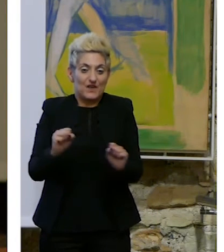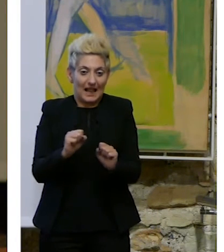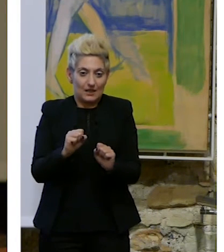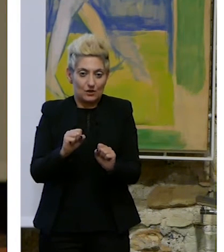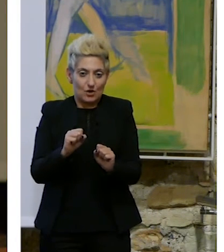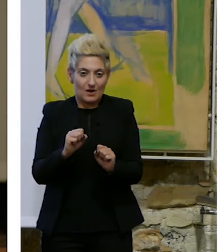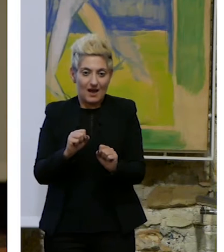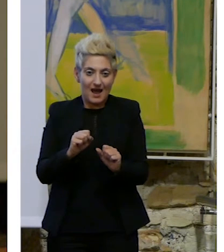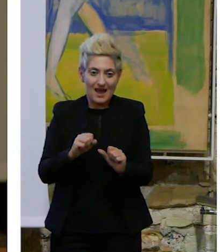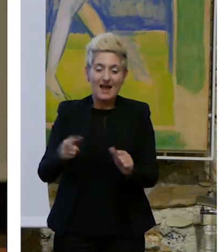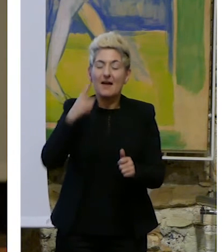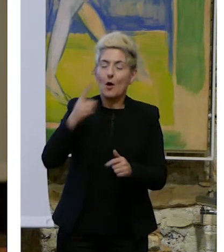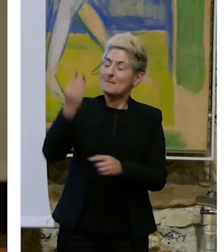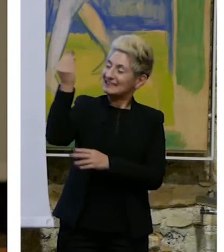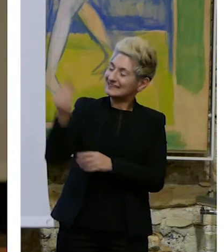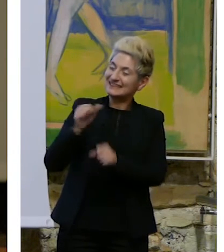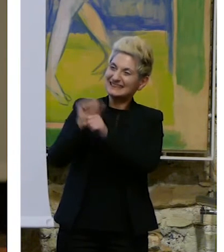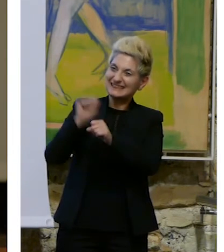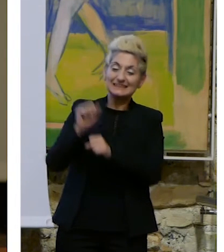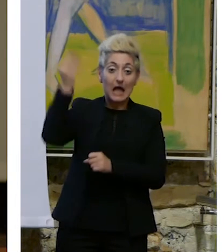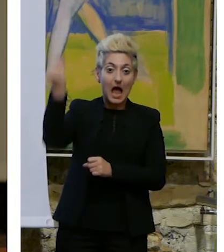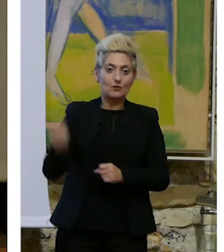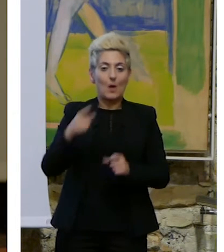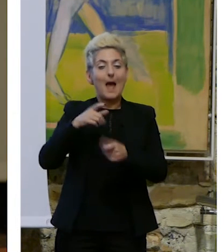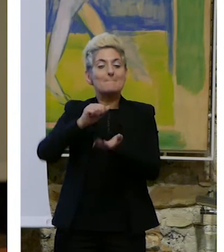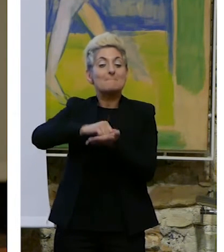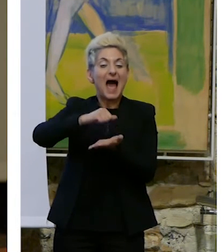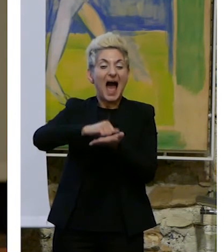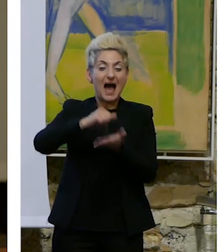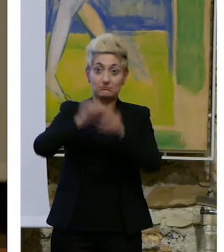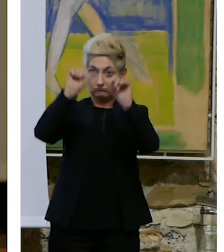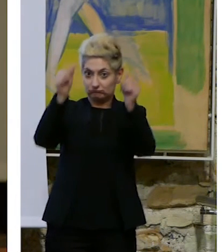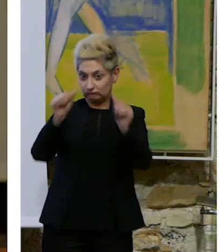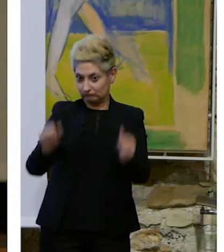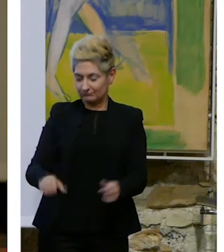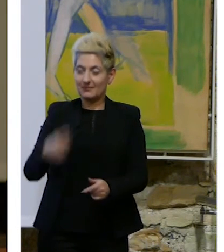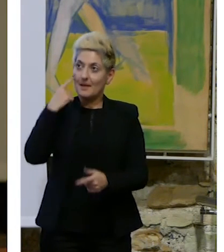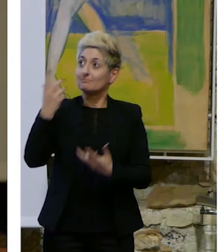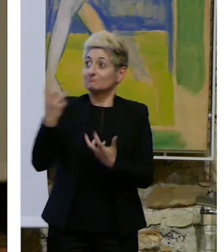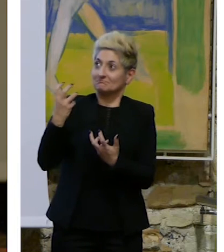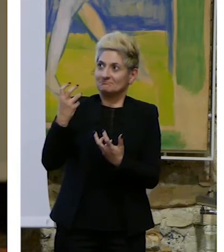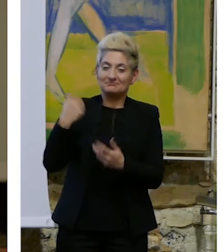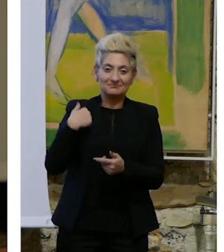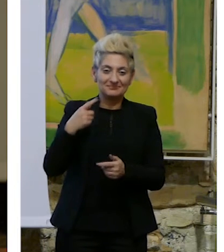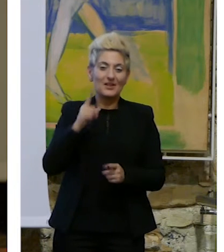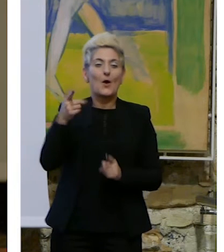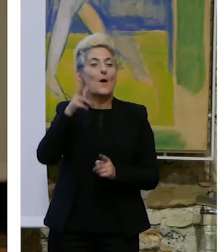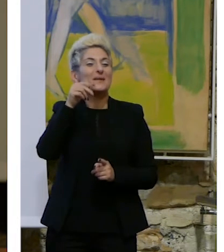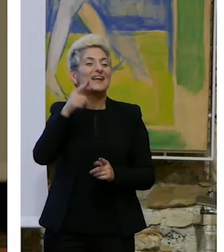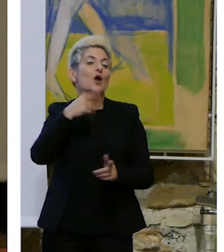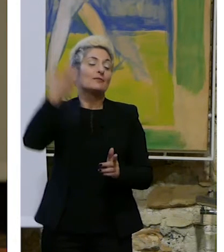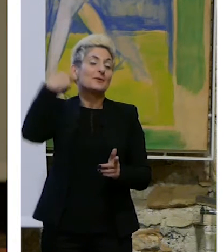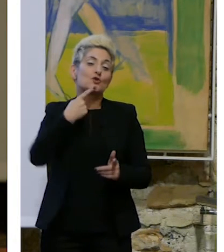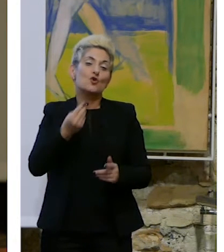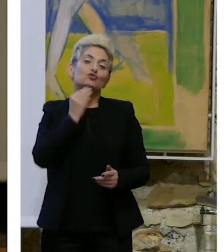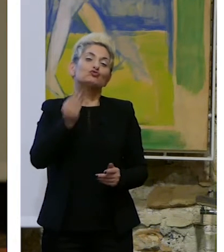apparentemente piena di grazia che mi risponde come certe signorine quando ero giovane, io adesso non è più così, pare che siano tutte molto